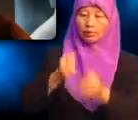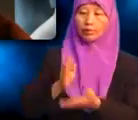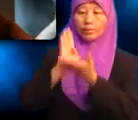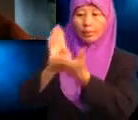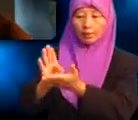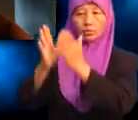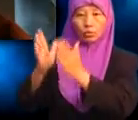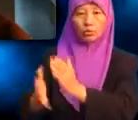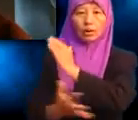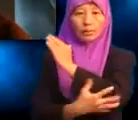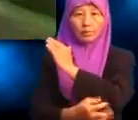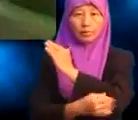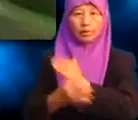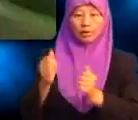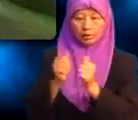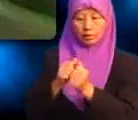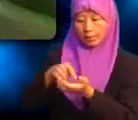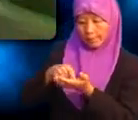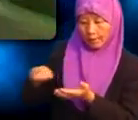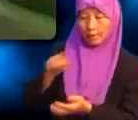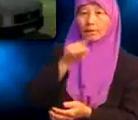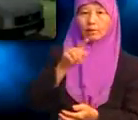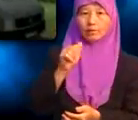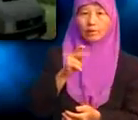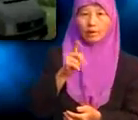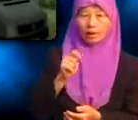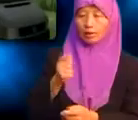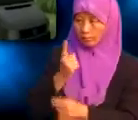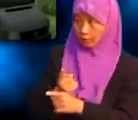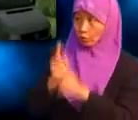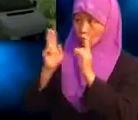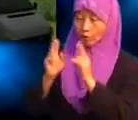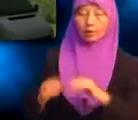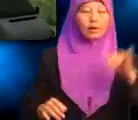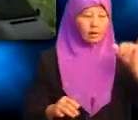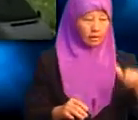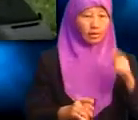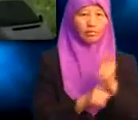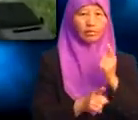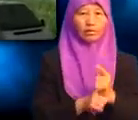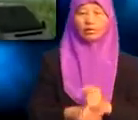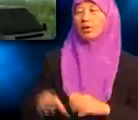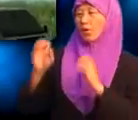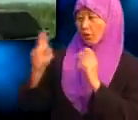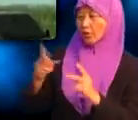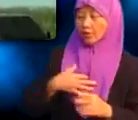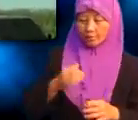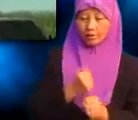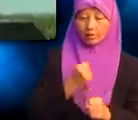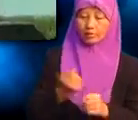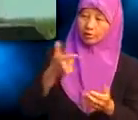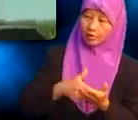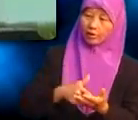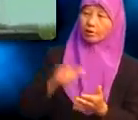kita keluarkan. Betul tak, Mani? Betul tu. Baiklah. Abang nak sambung kerja ni. Nak habiskan kerja sikit